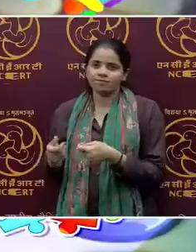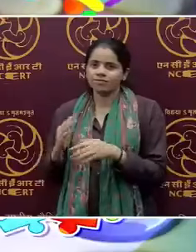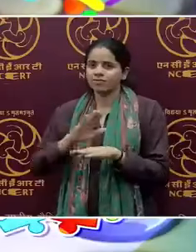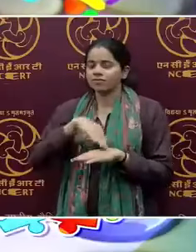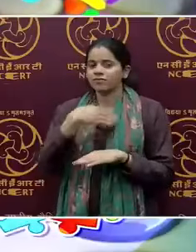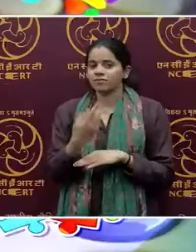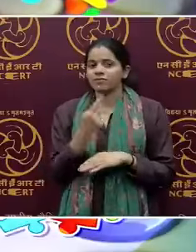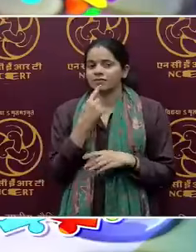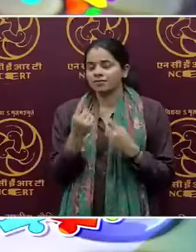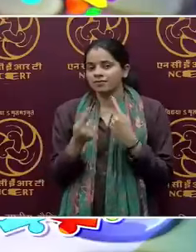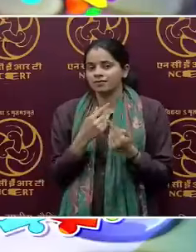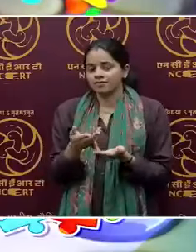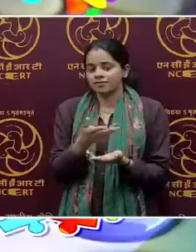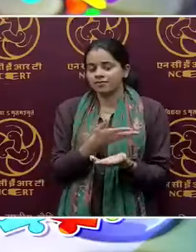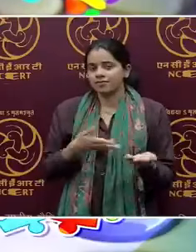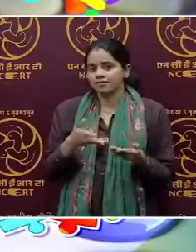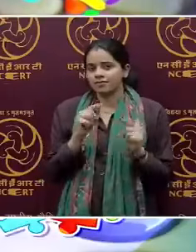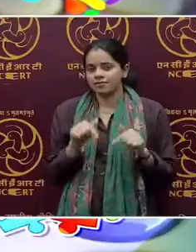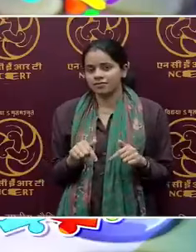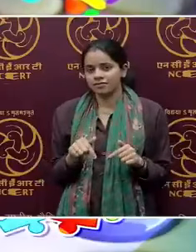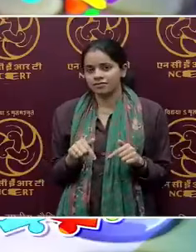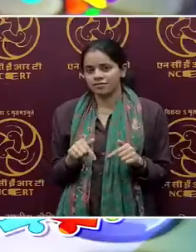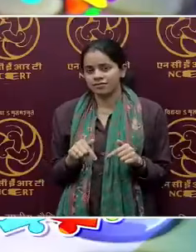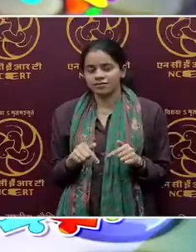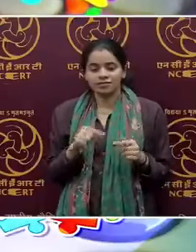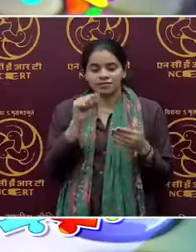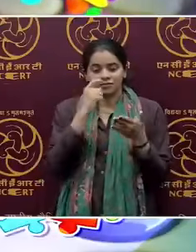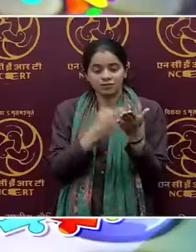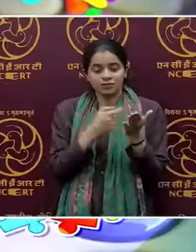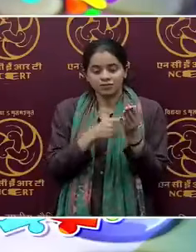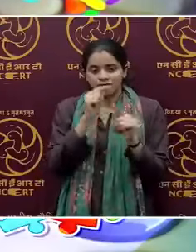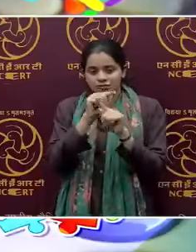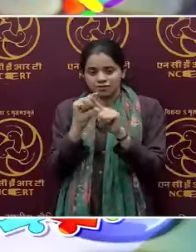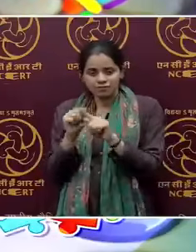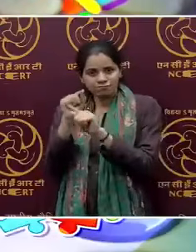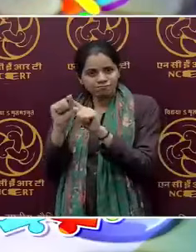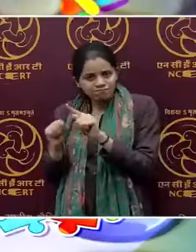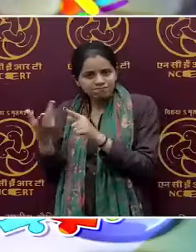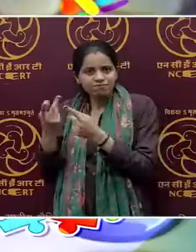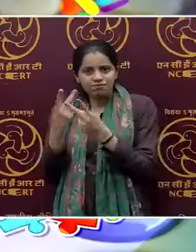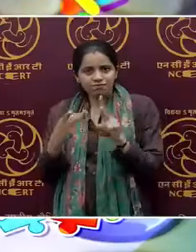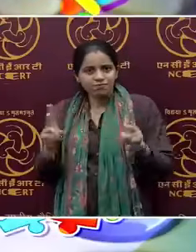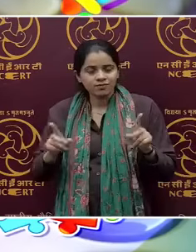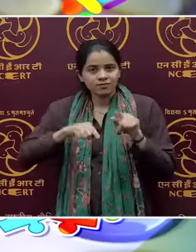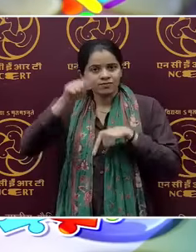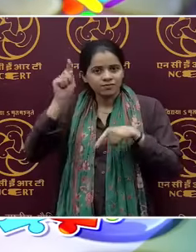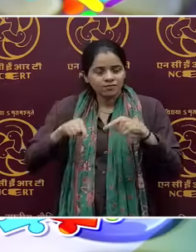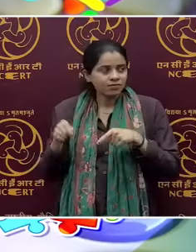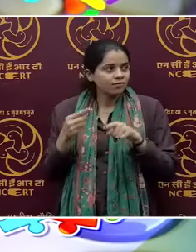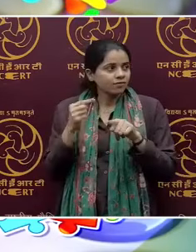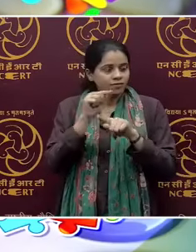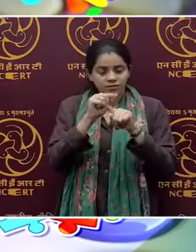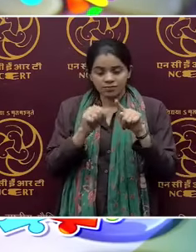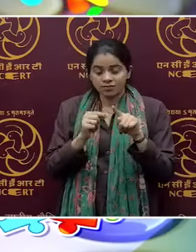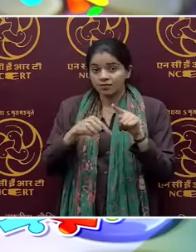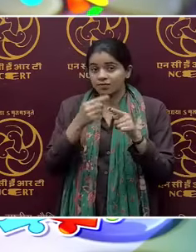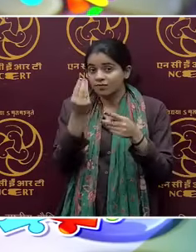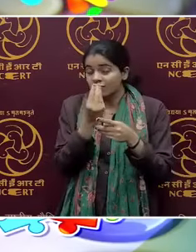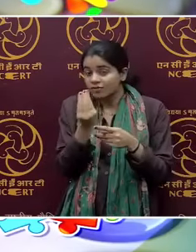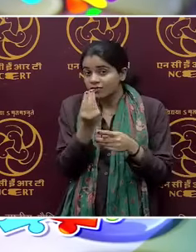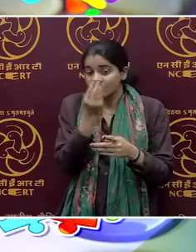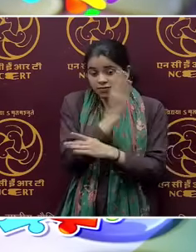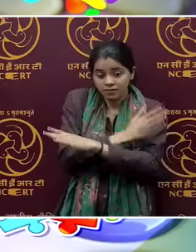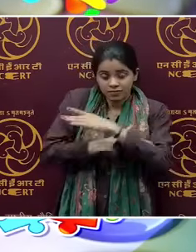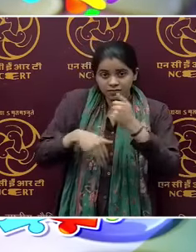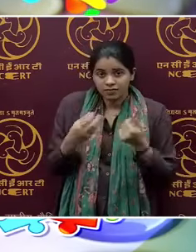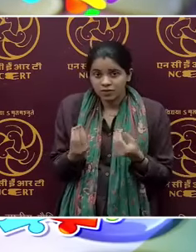Again, जैसे हमने अब तक discussion किया, क्योंकि हर condition में जो degrees होती है वो vary करती हैं कि कितने % उस चीज़ से, उस disorder